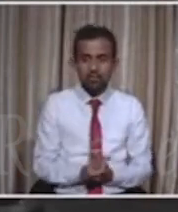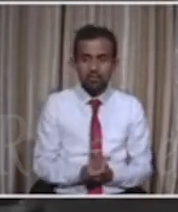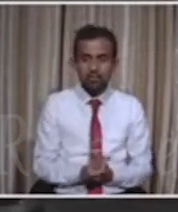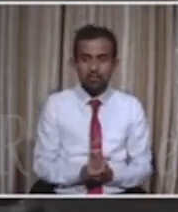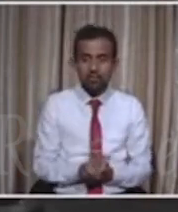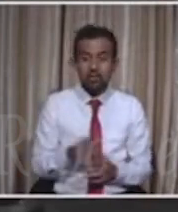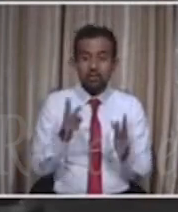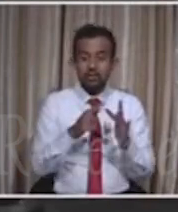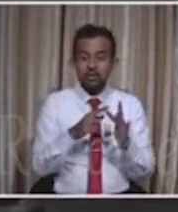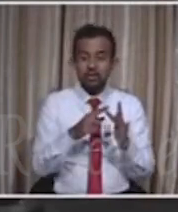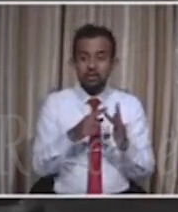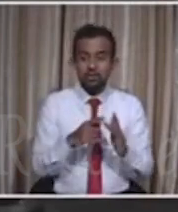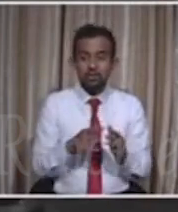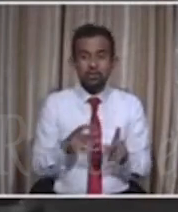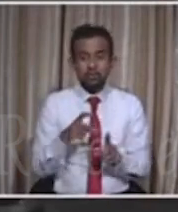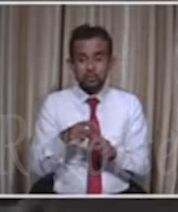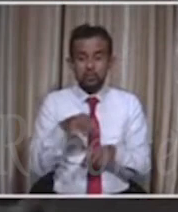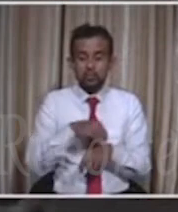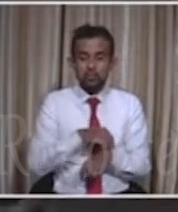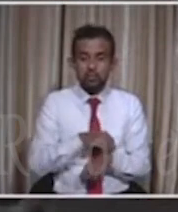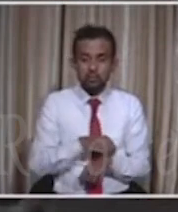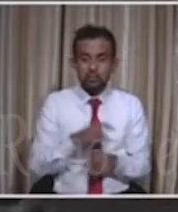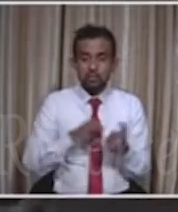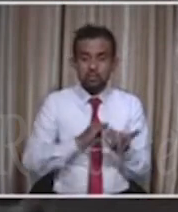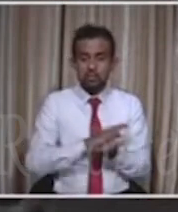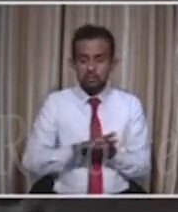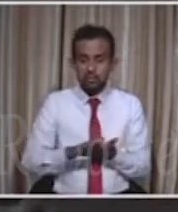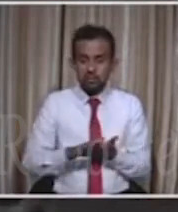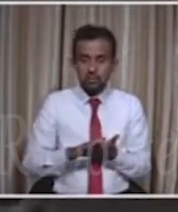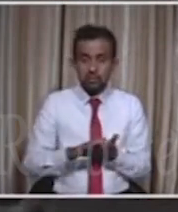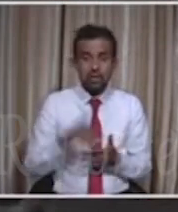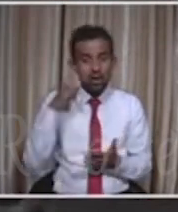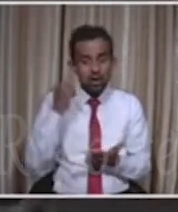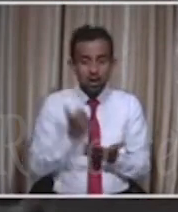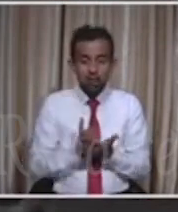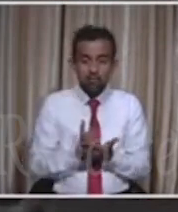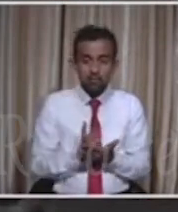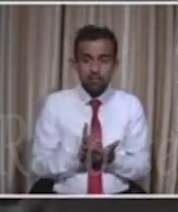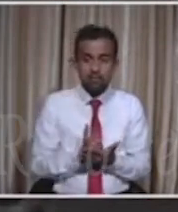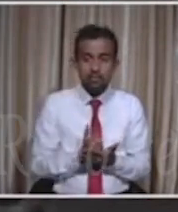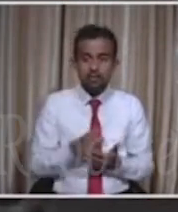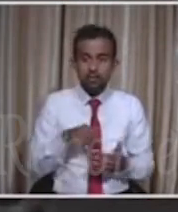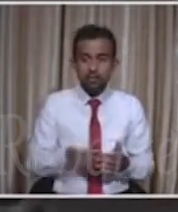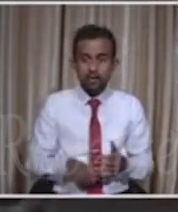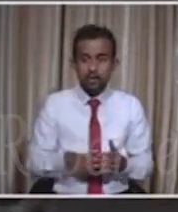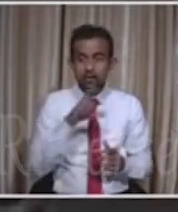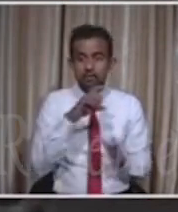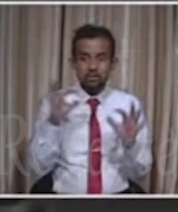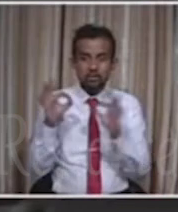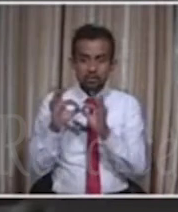ඉඳුනිල් බණ්ඩාර මාරාන්තික තුවාල වෙලා ඉන්නවා. ශාලික අනුරංග අසාධ්‍ය මට්ටමේ ඉන්නවා. සීපී